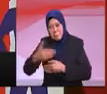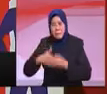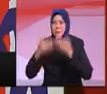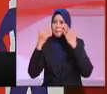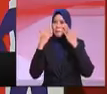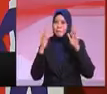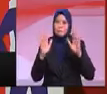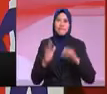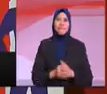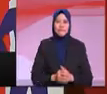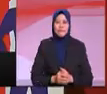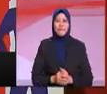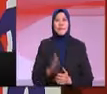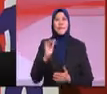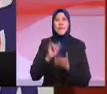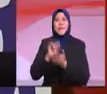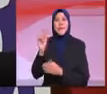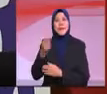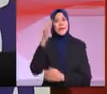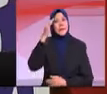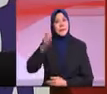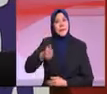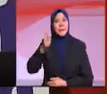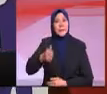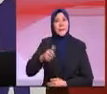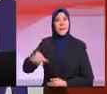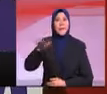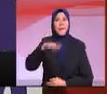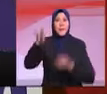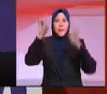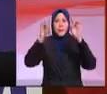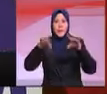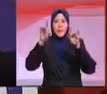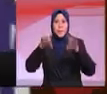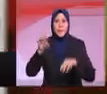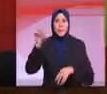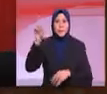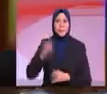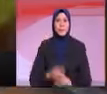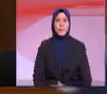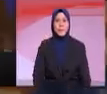Sekian, wabillahi taufiq wal hidayah. Assalamualaikum warahmatullahi wabarakatuh. Terima kasih.